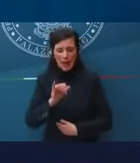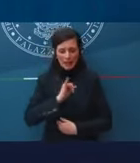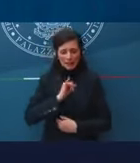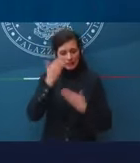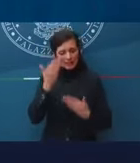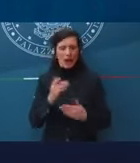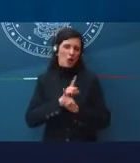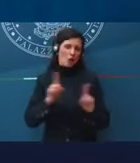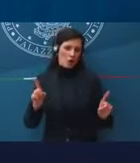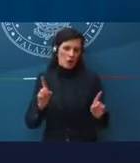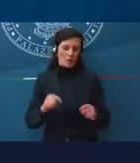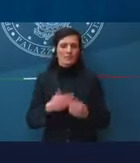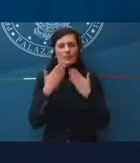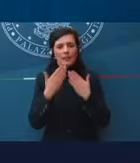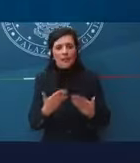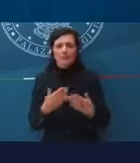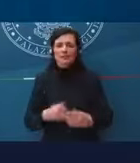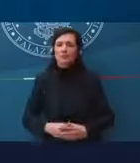Grazie.